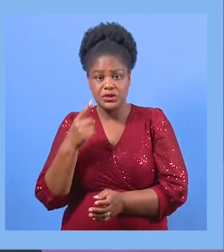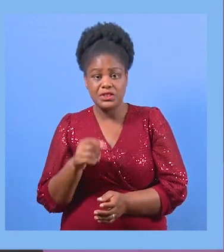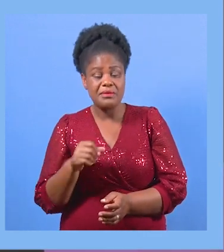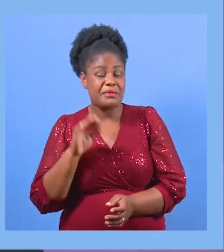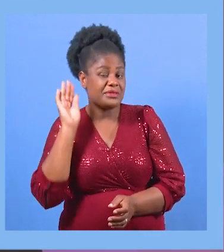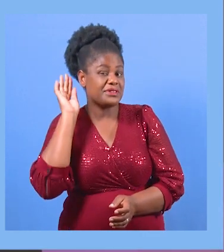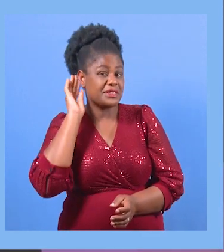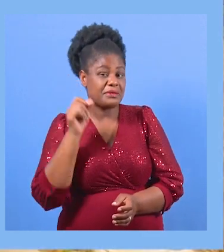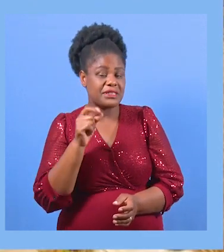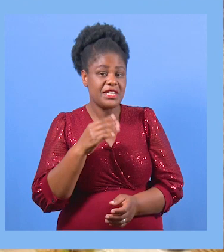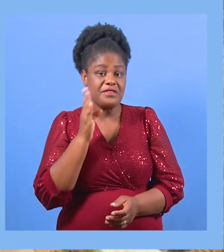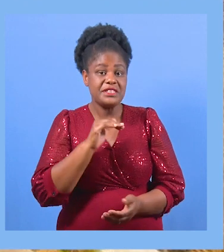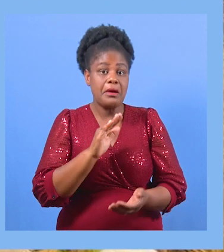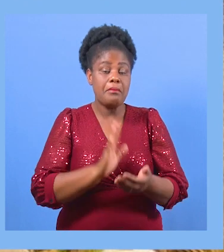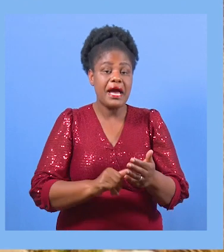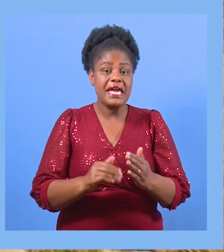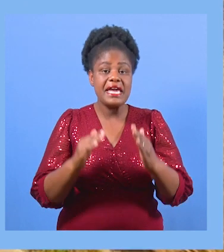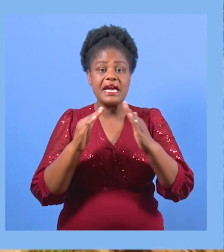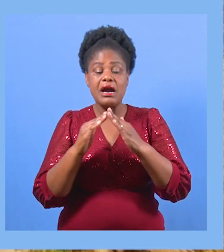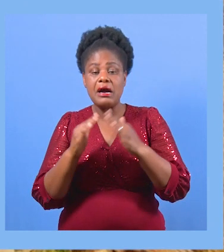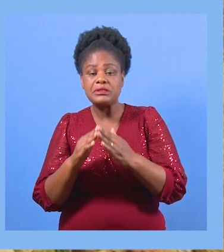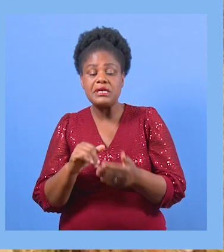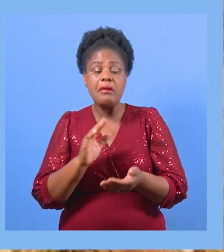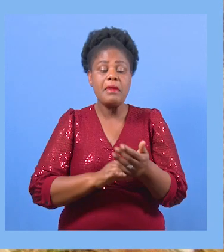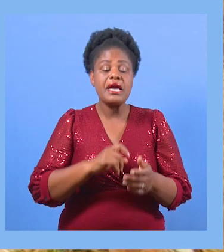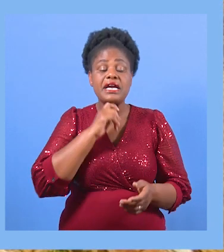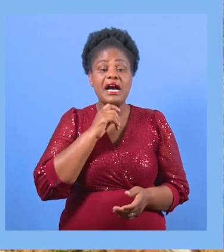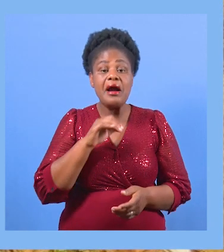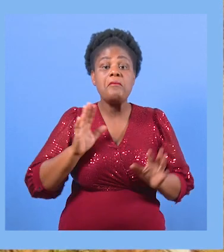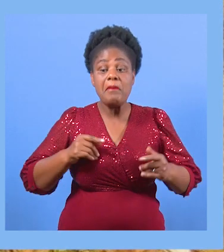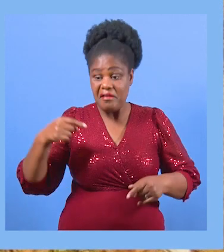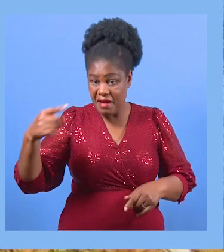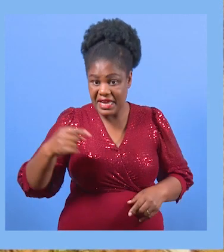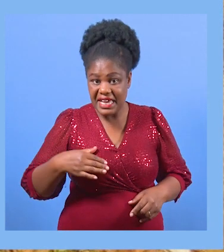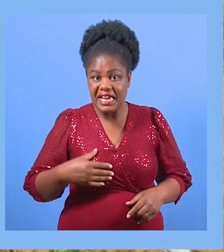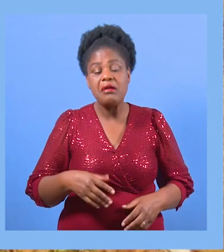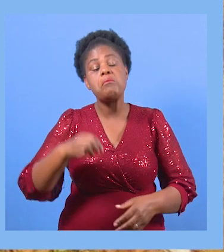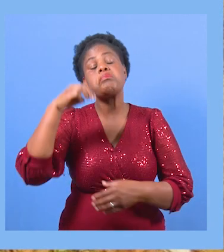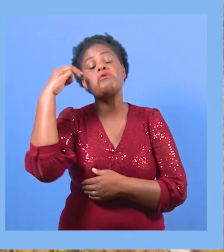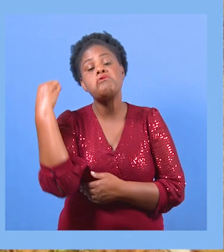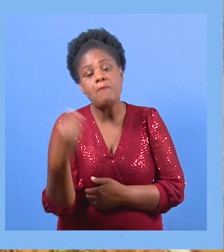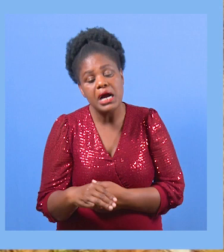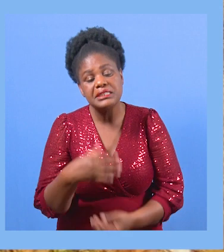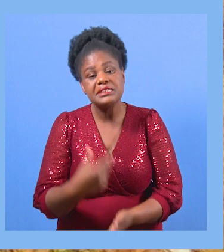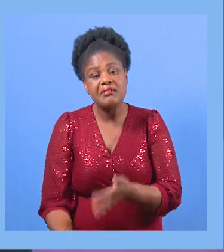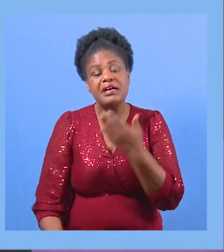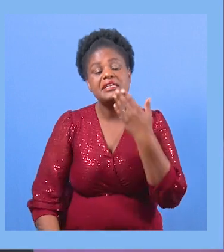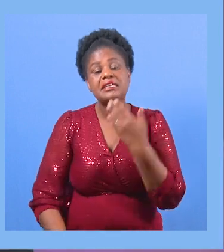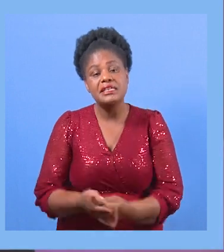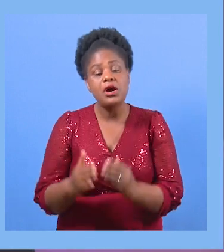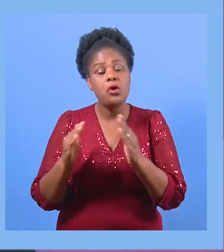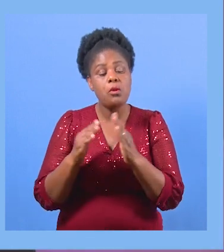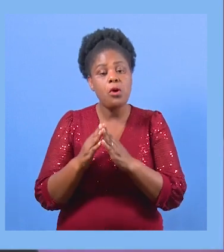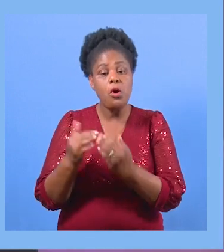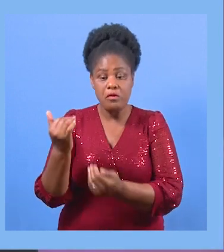munhu imba, atengera munhu mota, amai vake dzimwe nguva havana imba mutaundi, kana kuti havana kubaisa majekiseni emombe, kana kuti iye vanun'ina vake havana